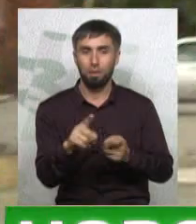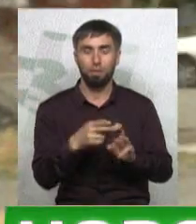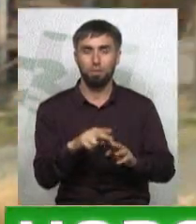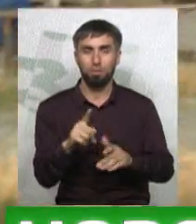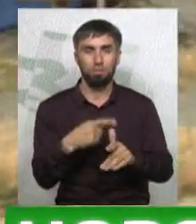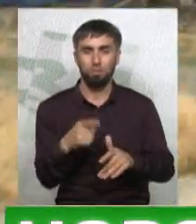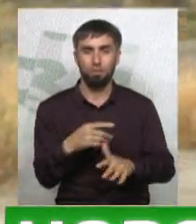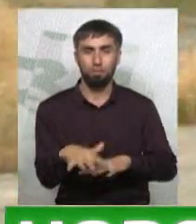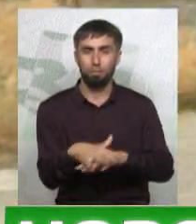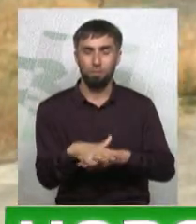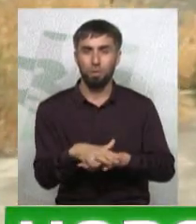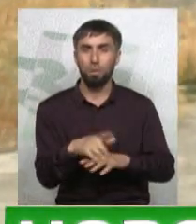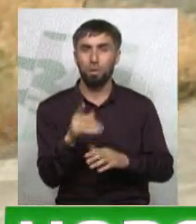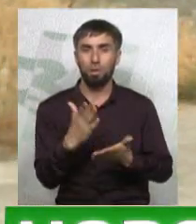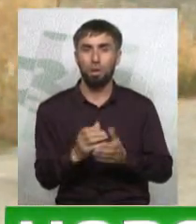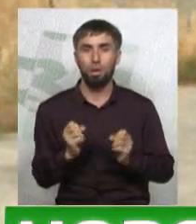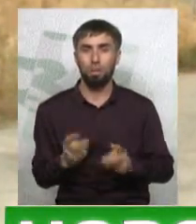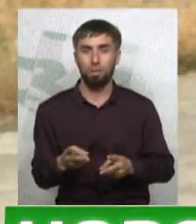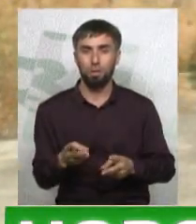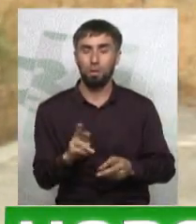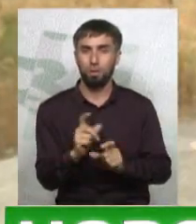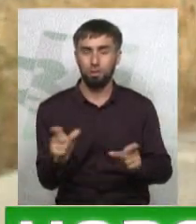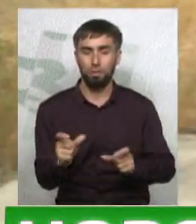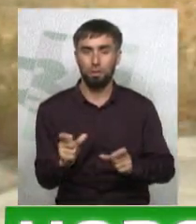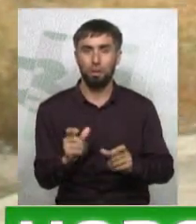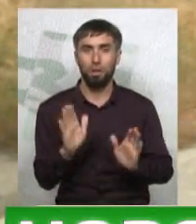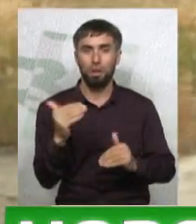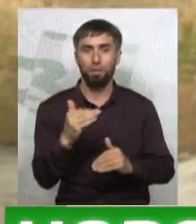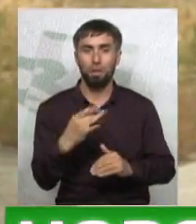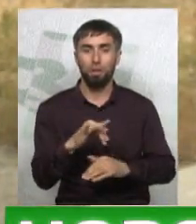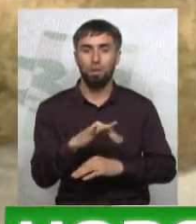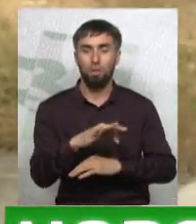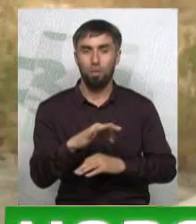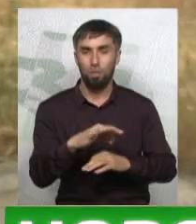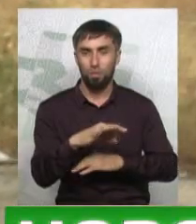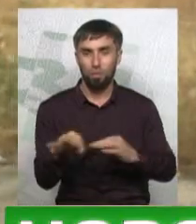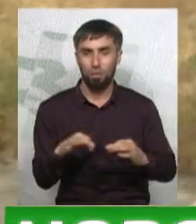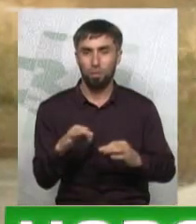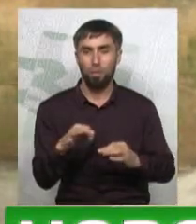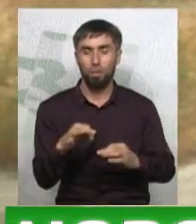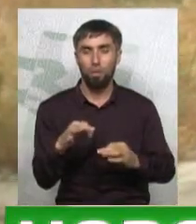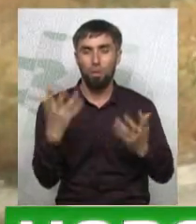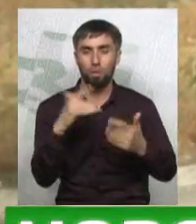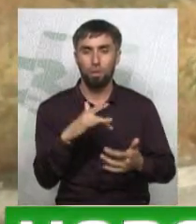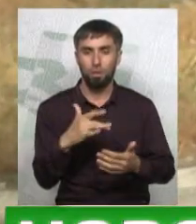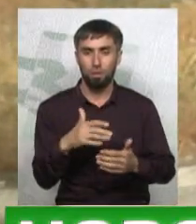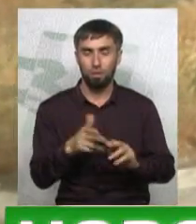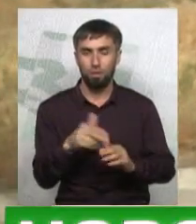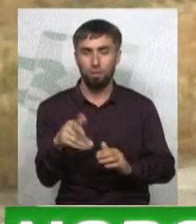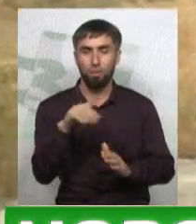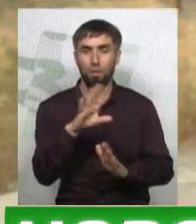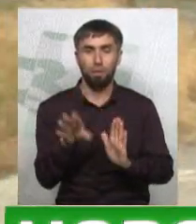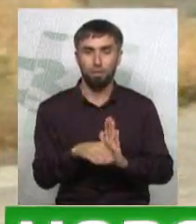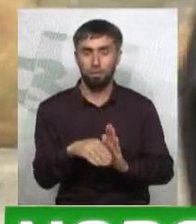паутина, конечно, угрожает жизни и здоровью окружающих. В рамках федерального проекта «Комфортная городская среда» газопровод уберут под